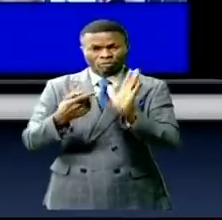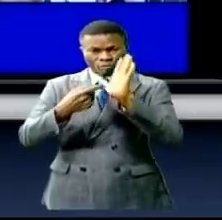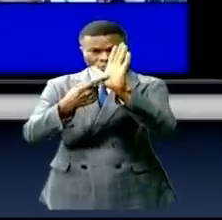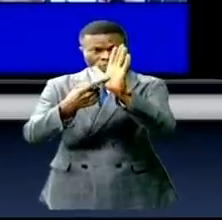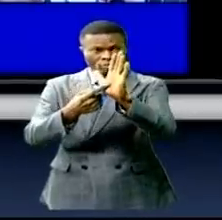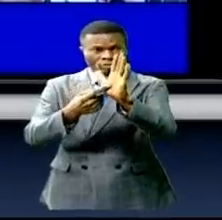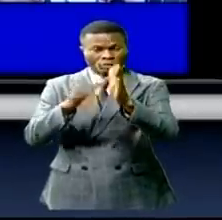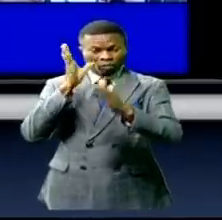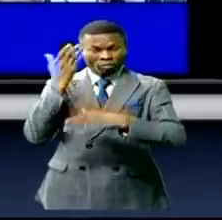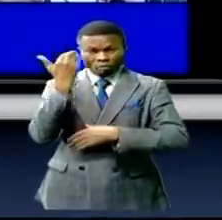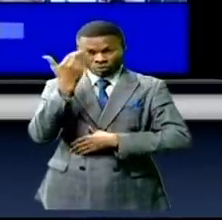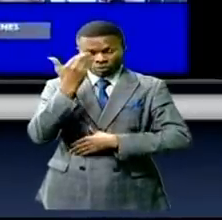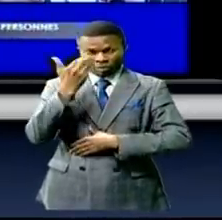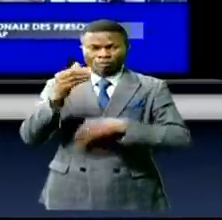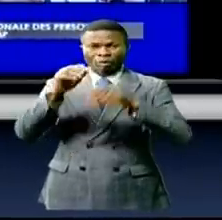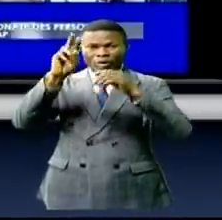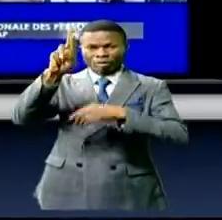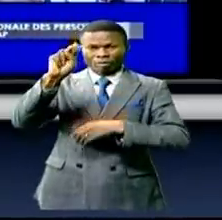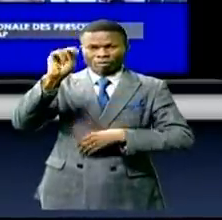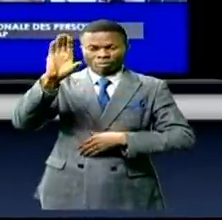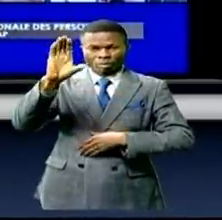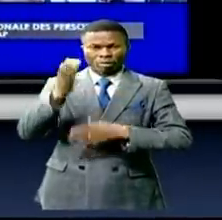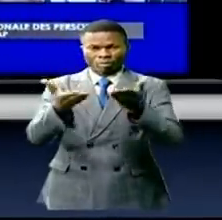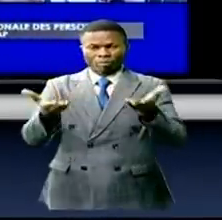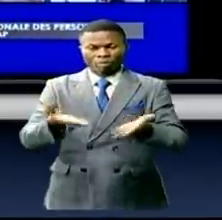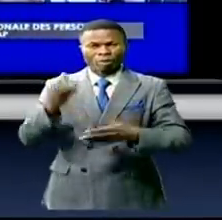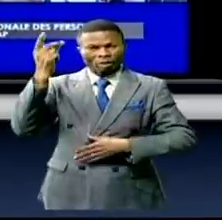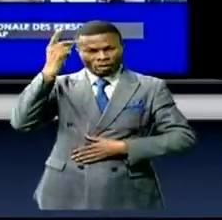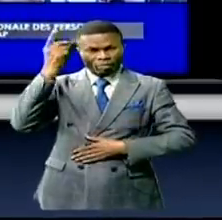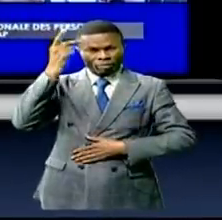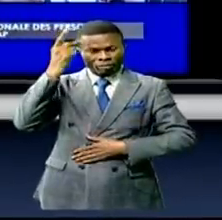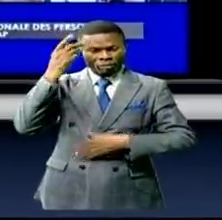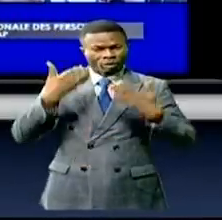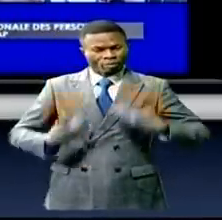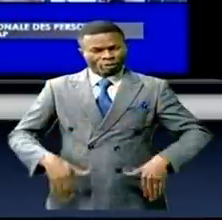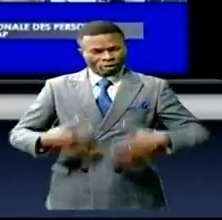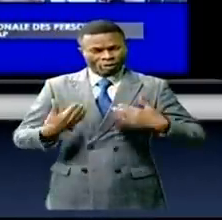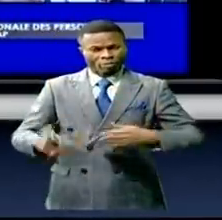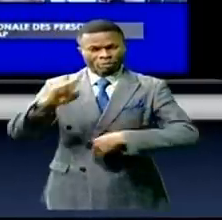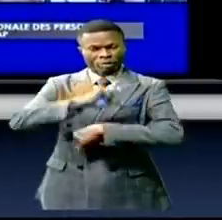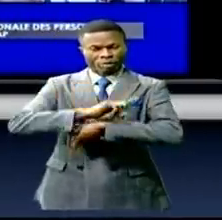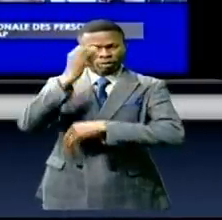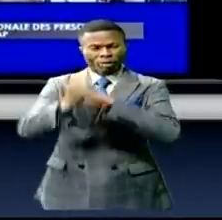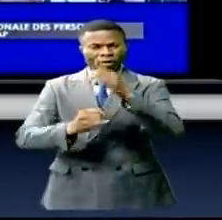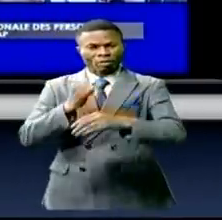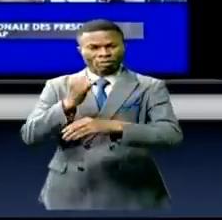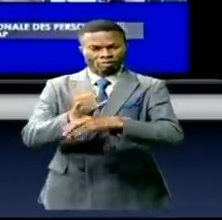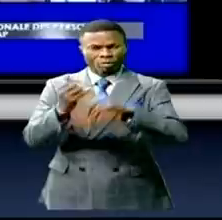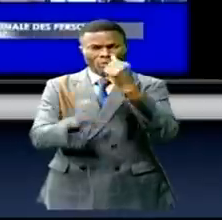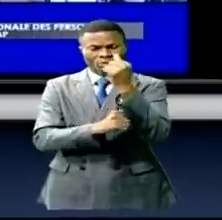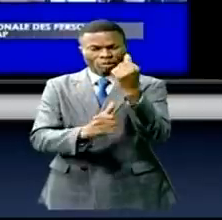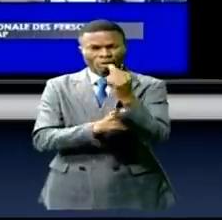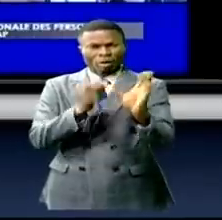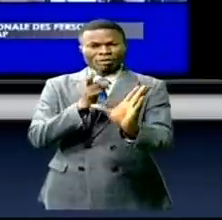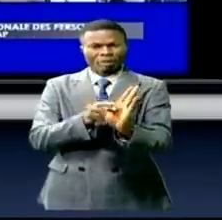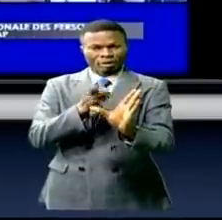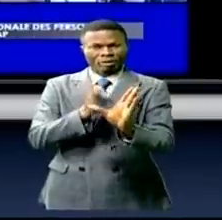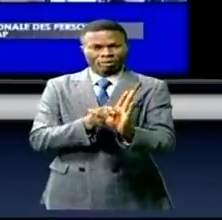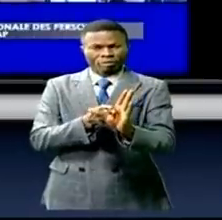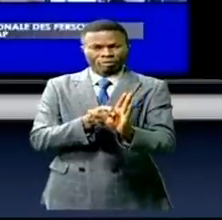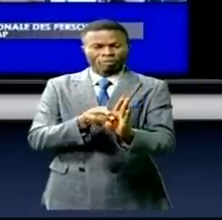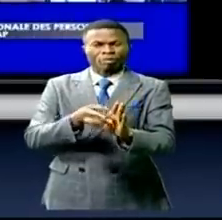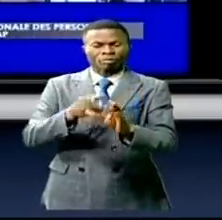en direct sur nos antennes ici à kinshasa la célébration de la journée internationale des personnes vivant avec handicap